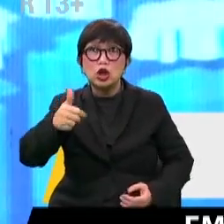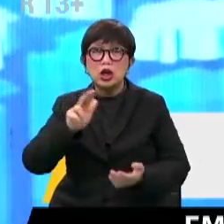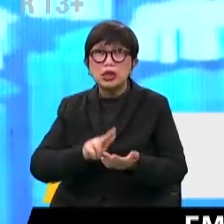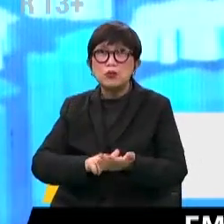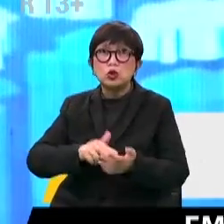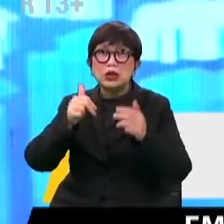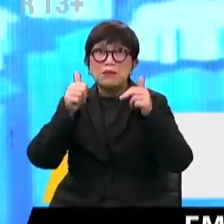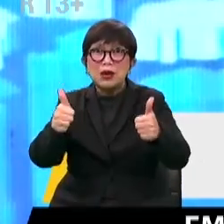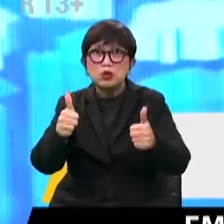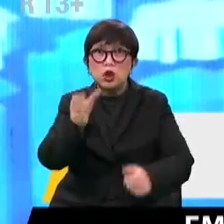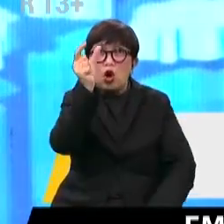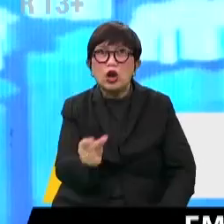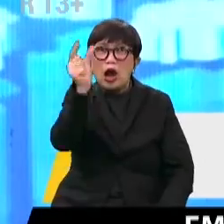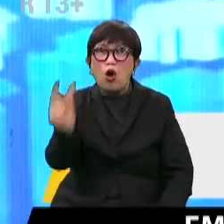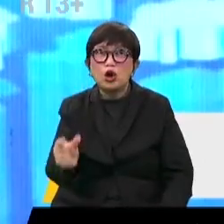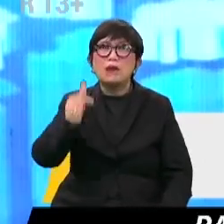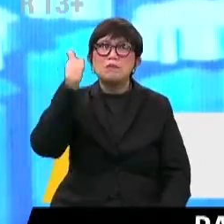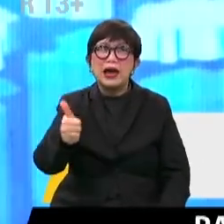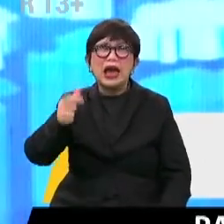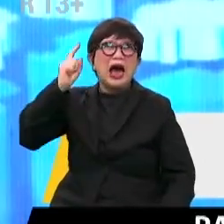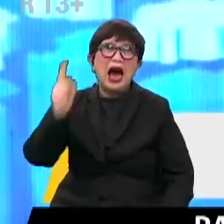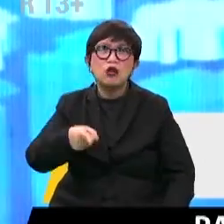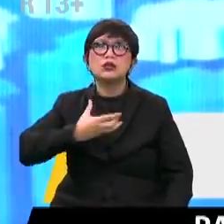orang-orang baik harus mau masuk ke dalam politik